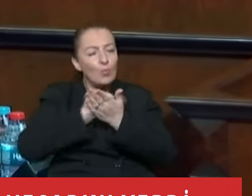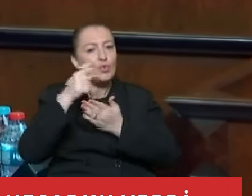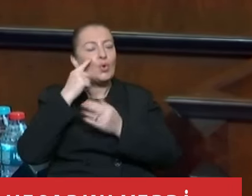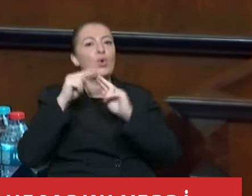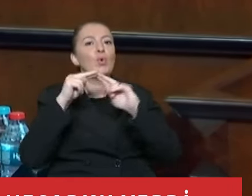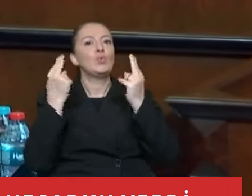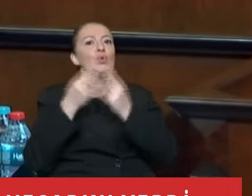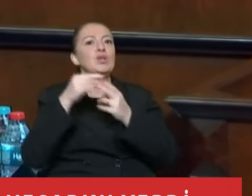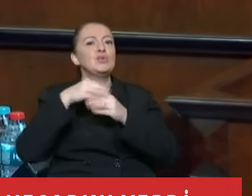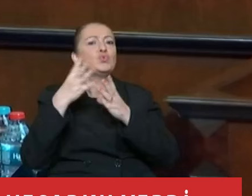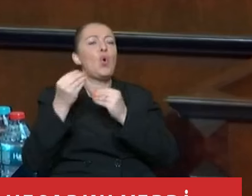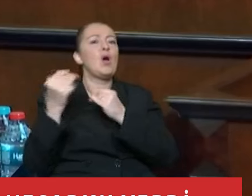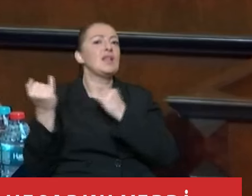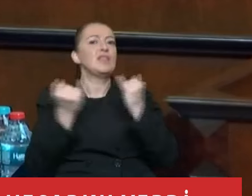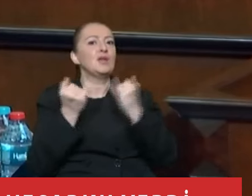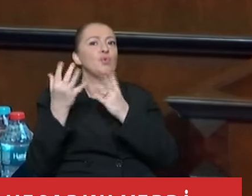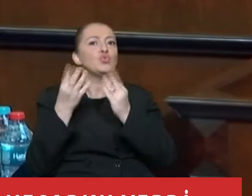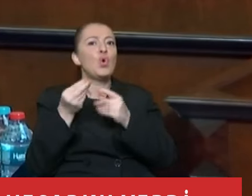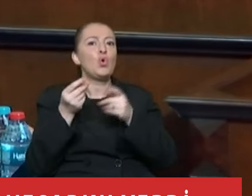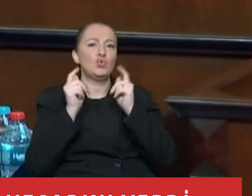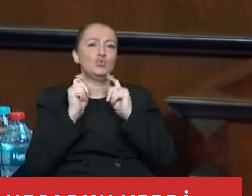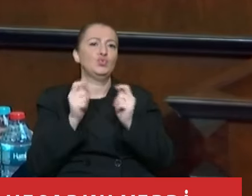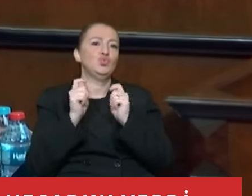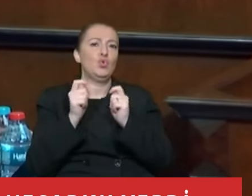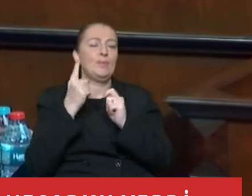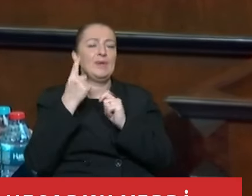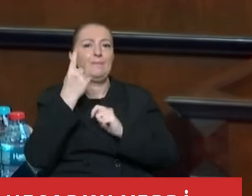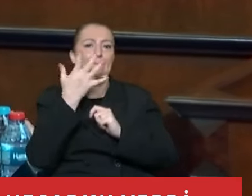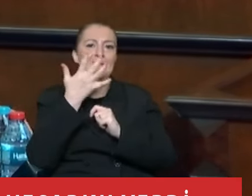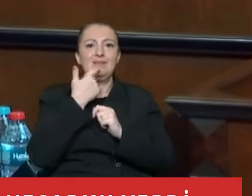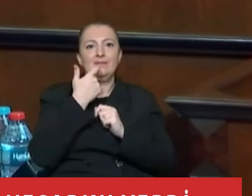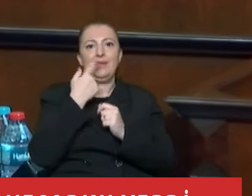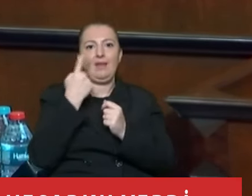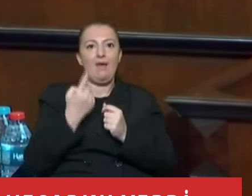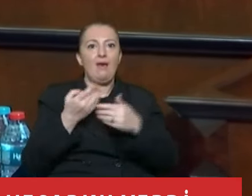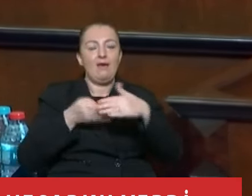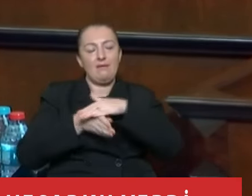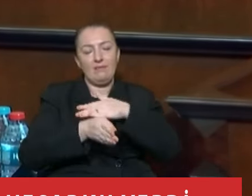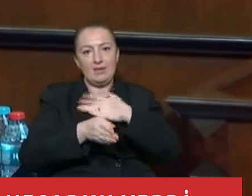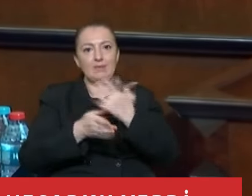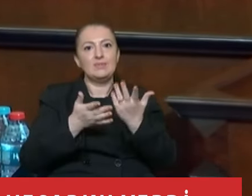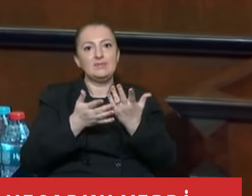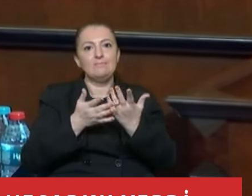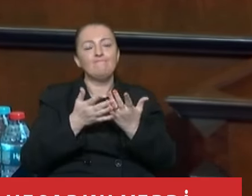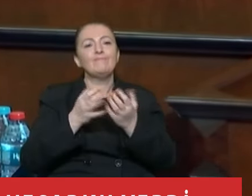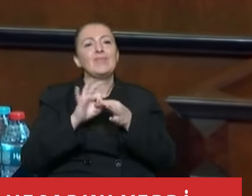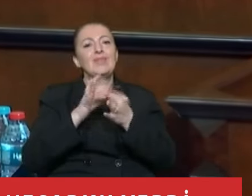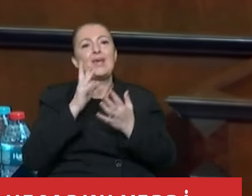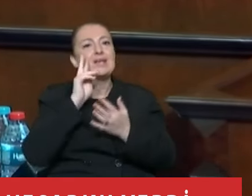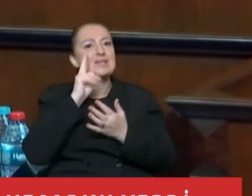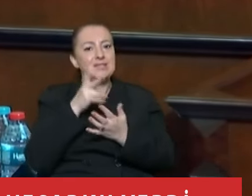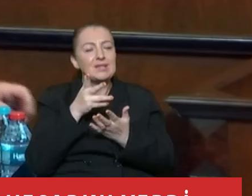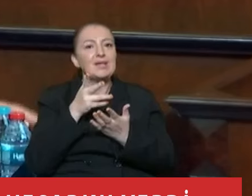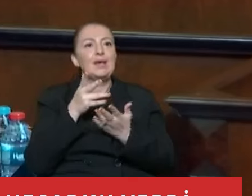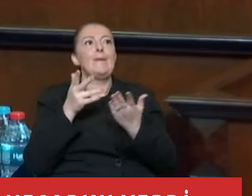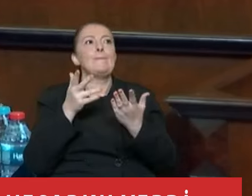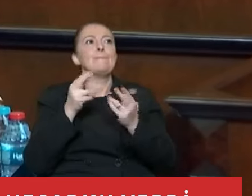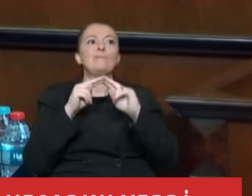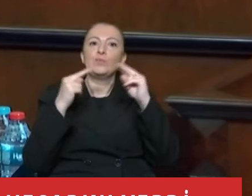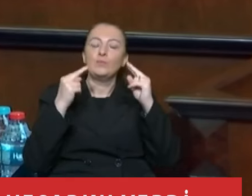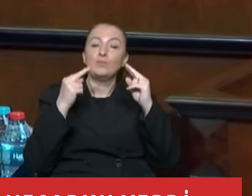çok tartışmalı çok zor bir 5 yıla girdiğimiz izlerini ne yazık ki özellikle